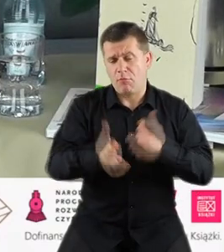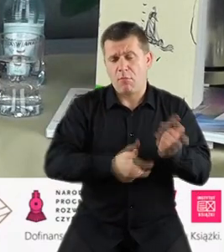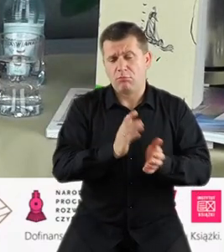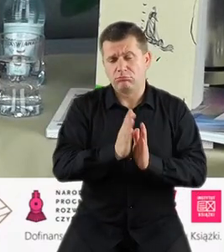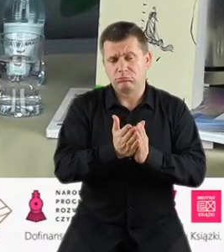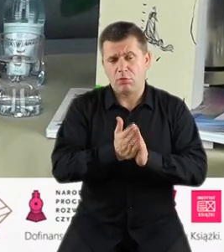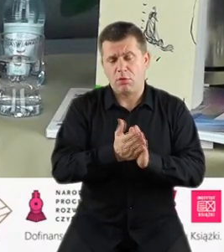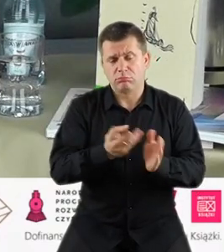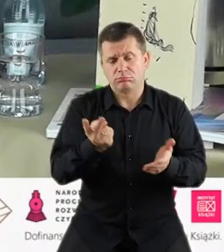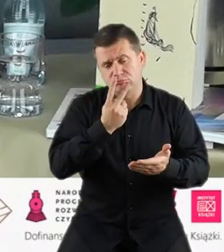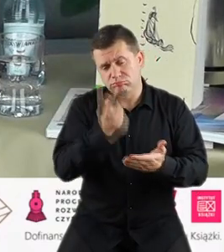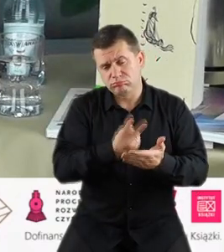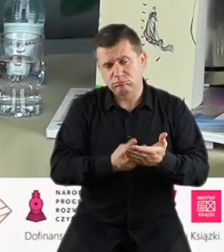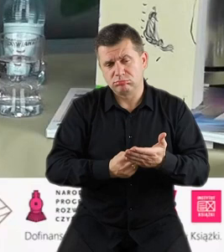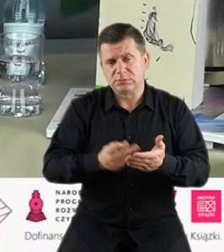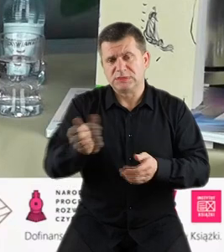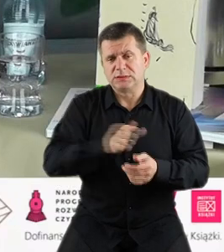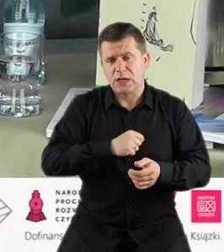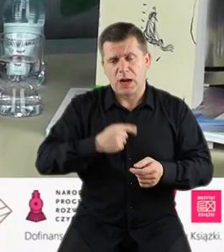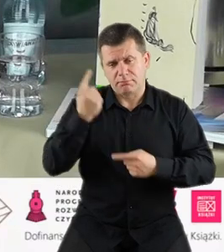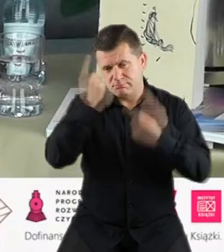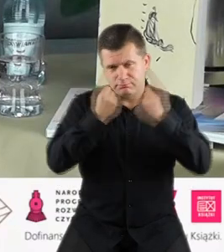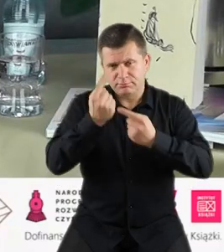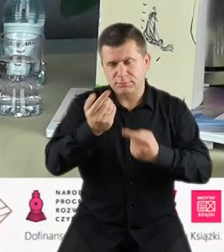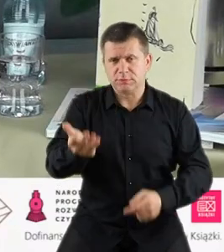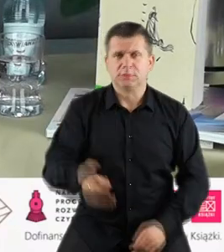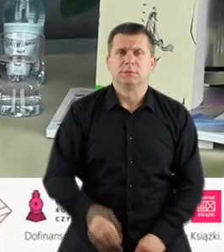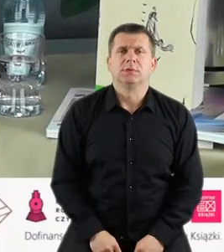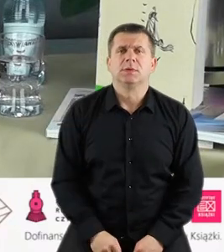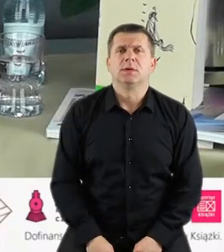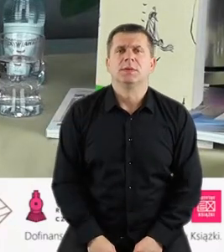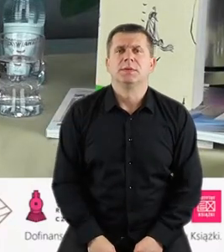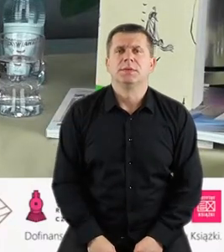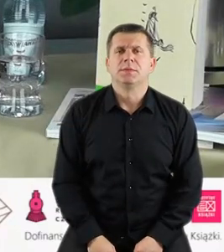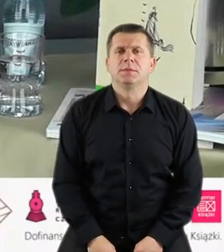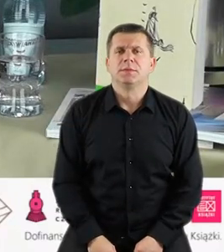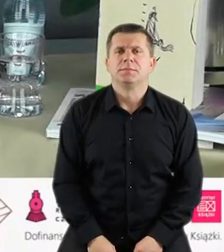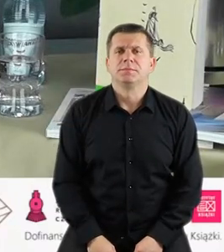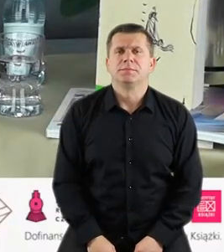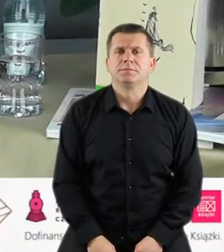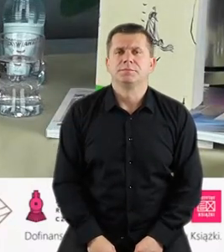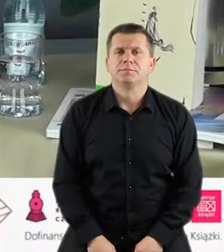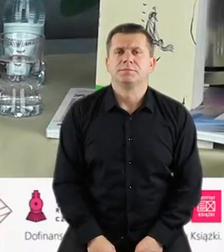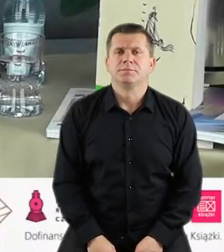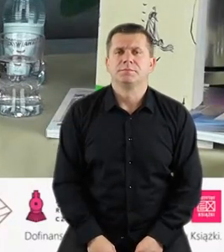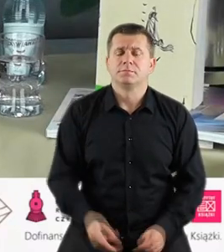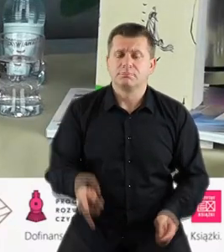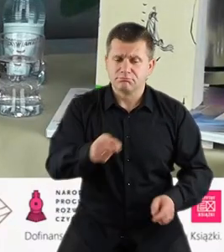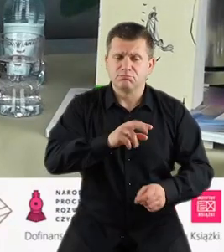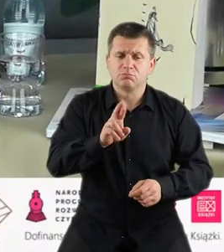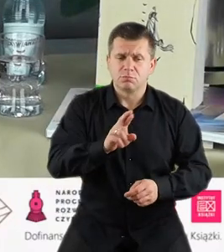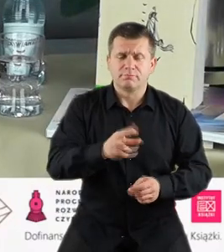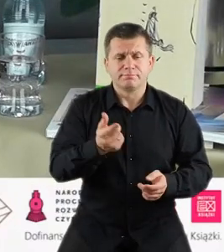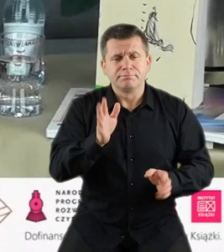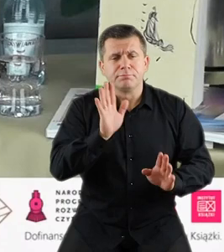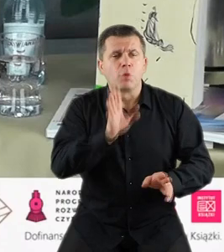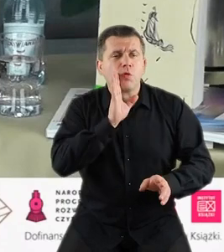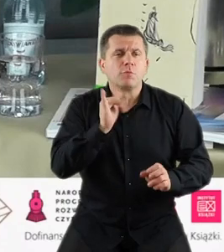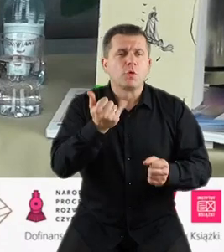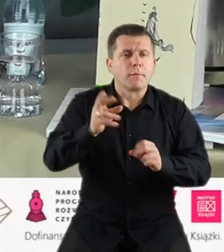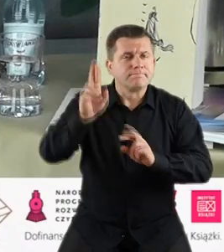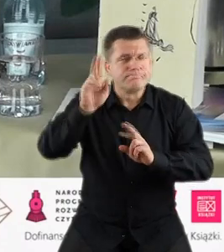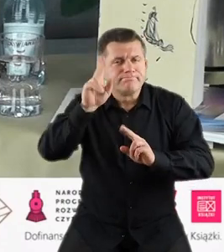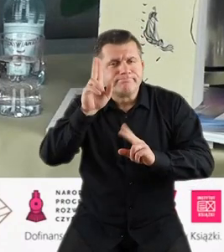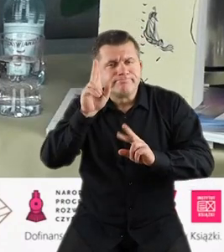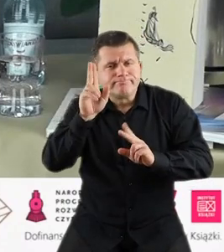książkę, po każdą książkę i sobie po prostu czyta. No bo te rzeczy po prostu funkcjonują troszkę na zasadzie